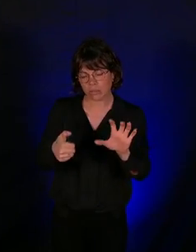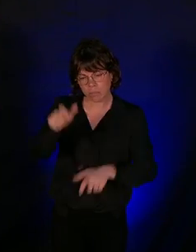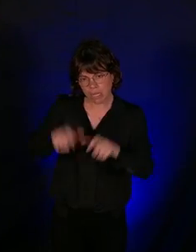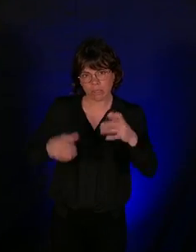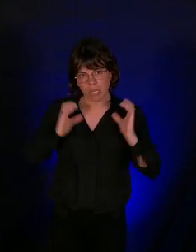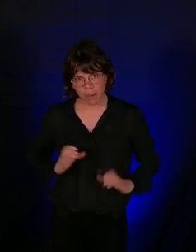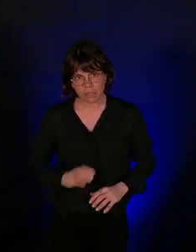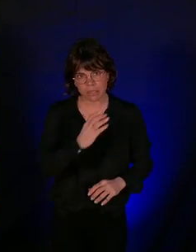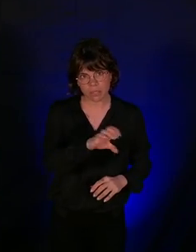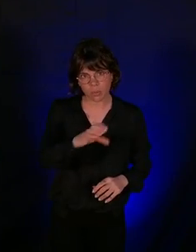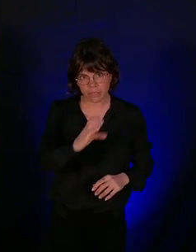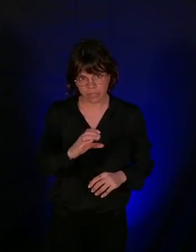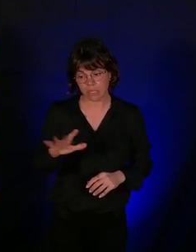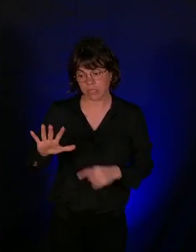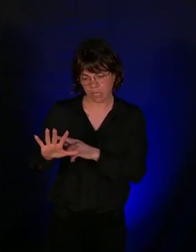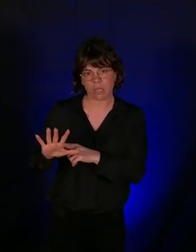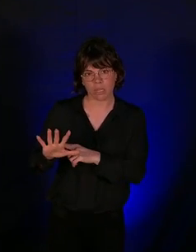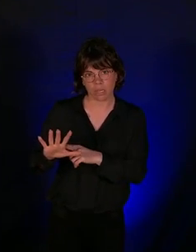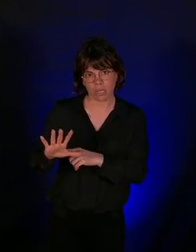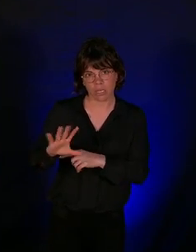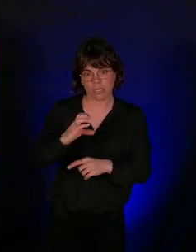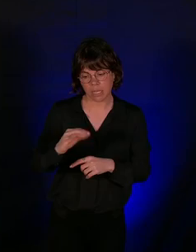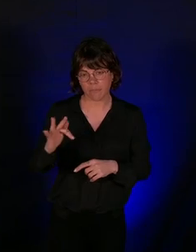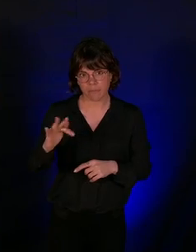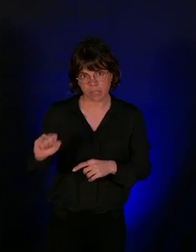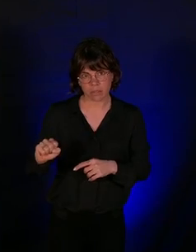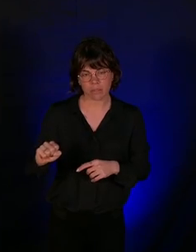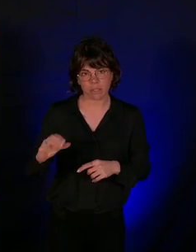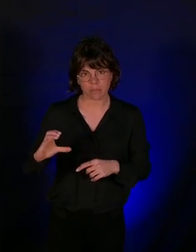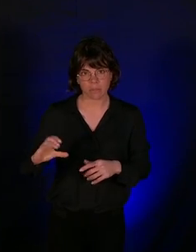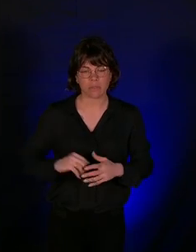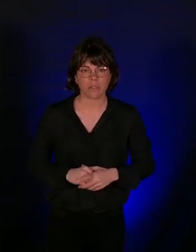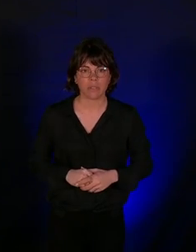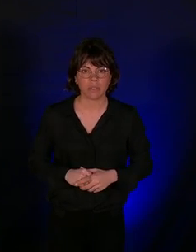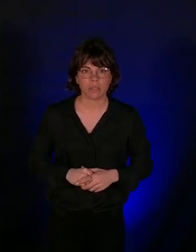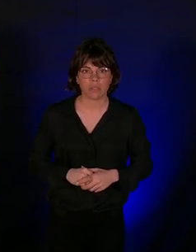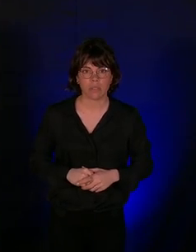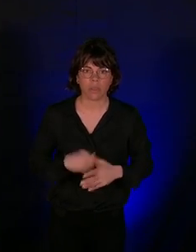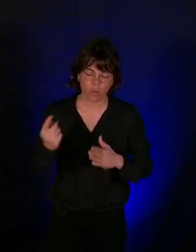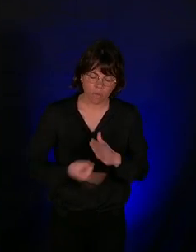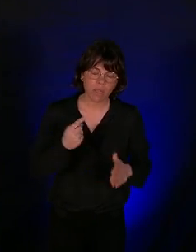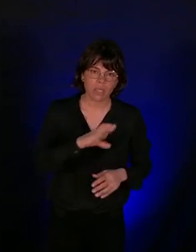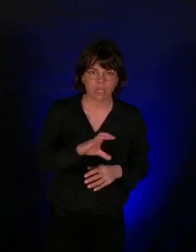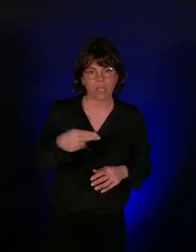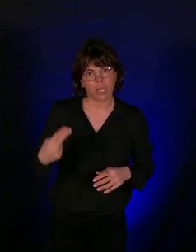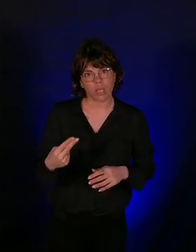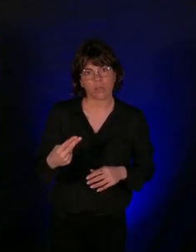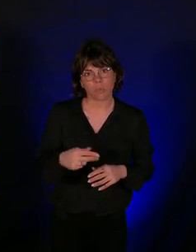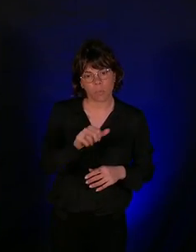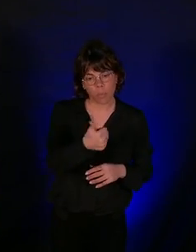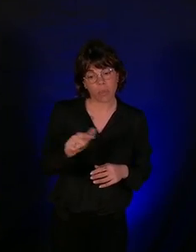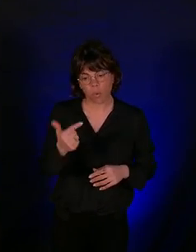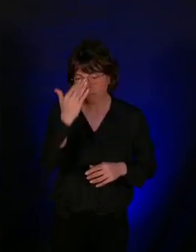CEC et 5 pour la CFC lors du nouveau point fait au CCN du 1er 2 février